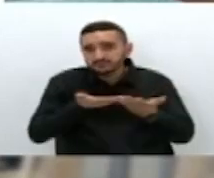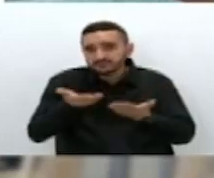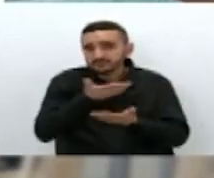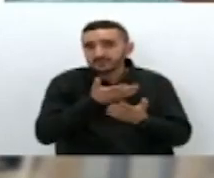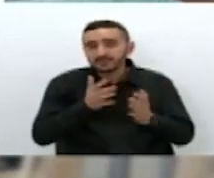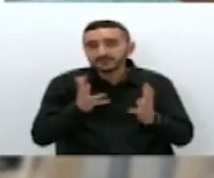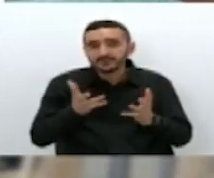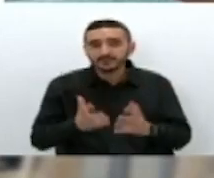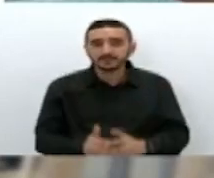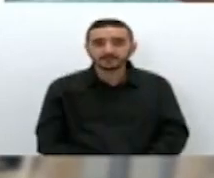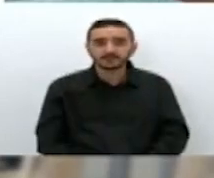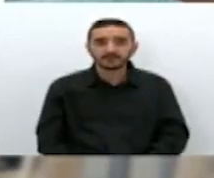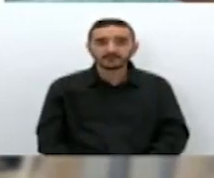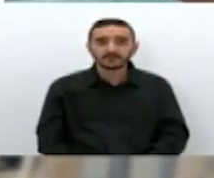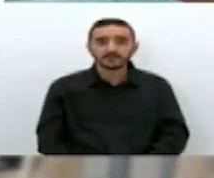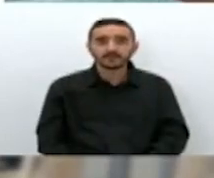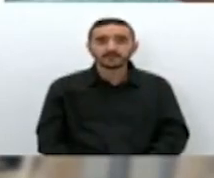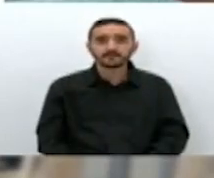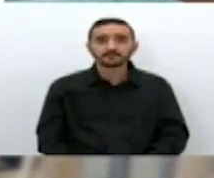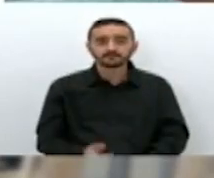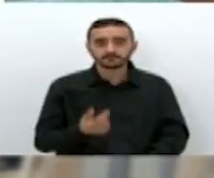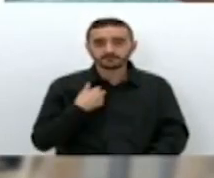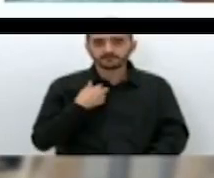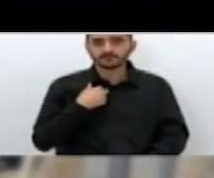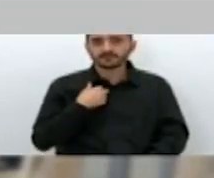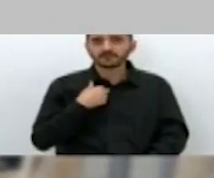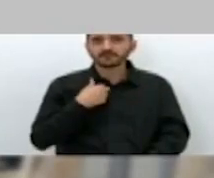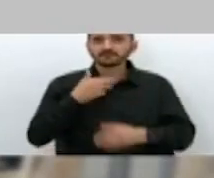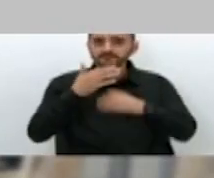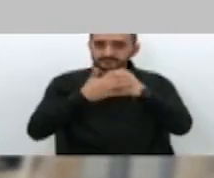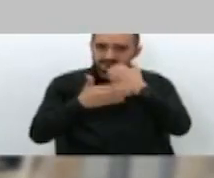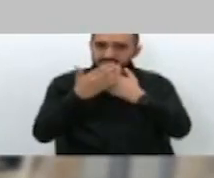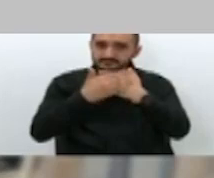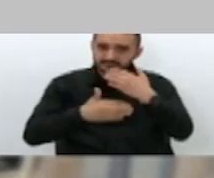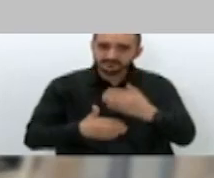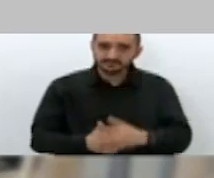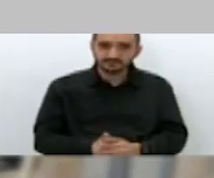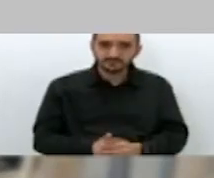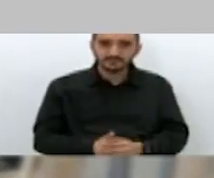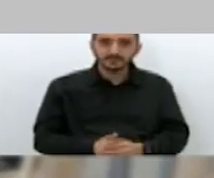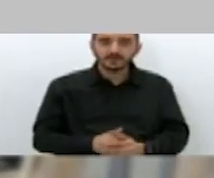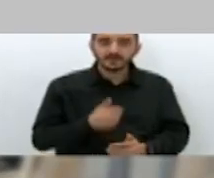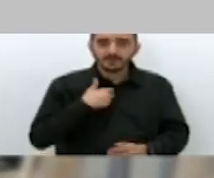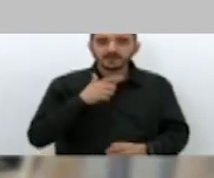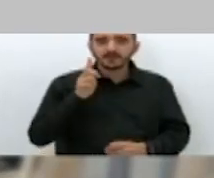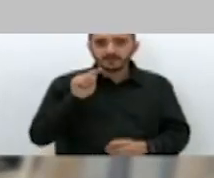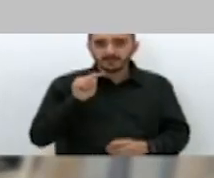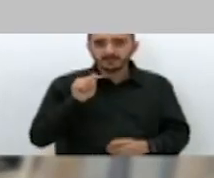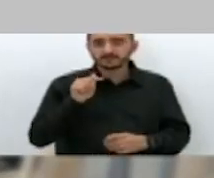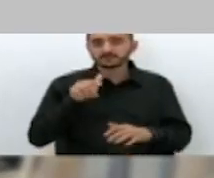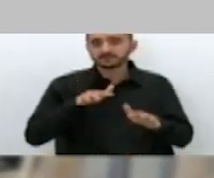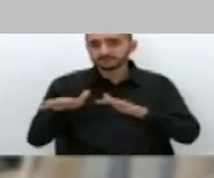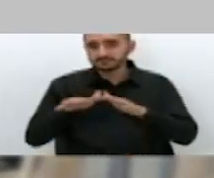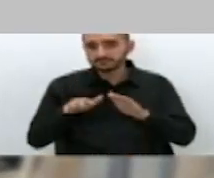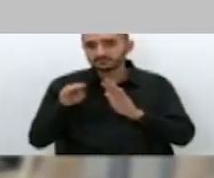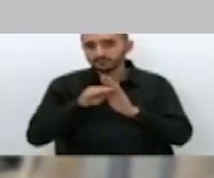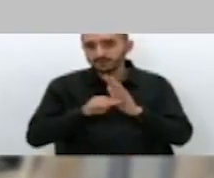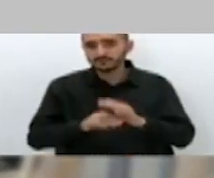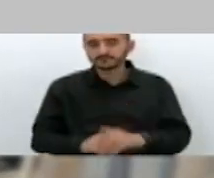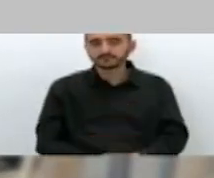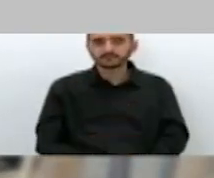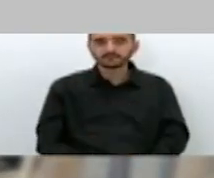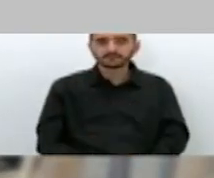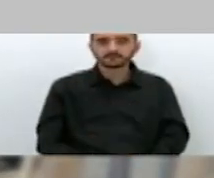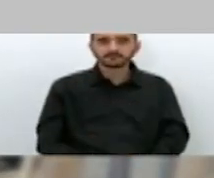الشي اللي يعني نطمنك منه نظرا ل كون عندنا امكانيات كبرى من ناحيه في سنه